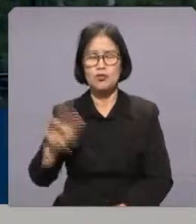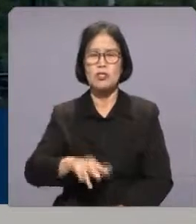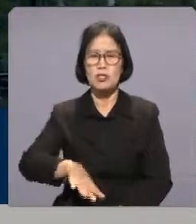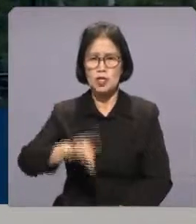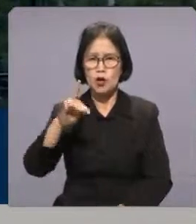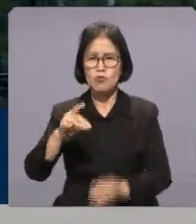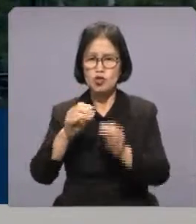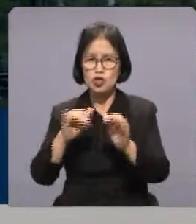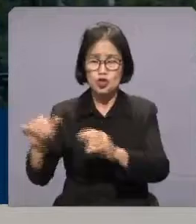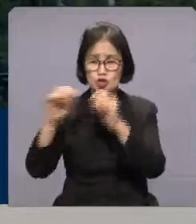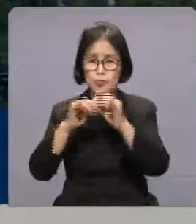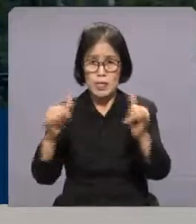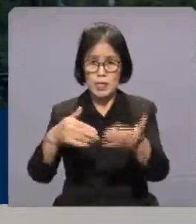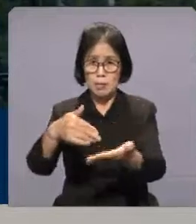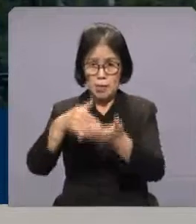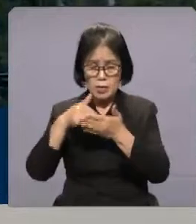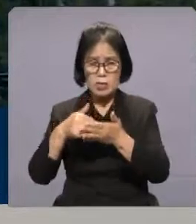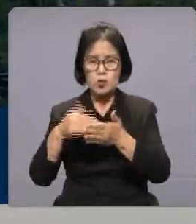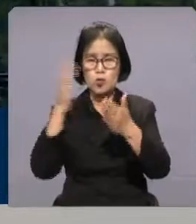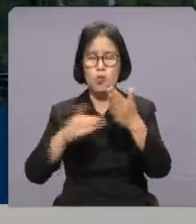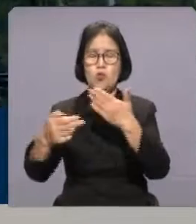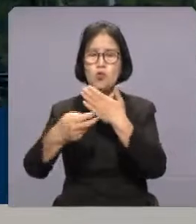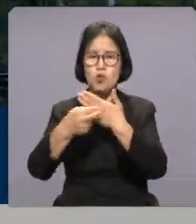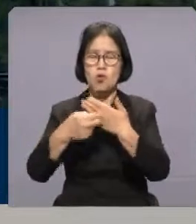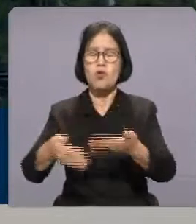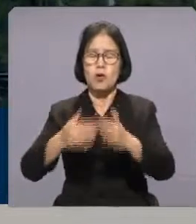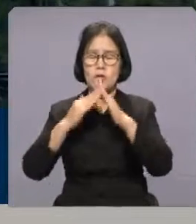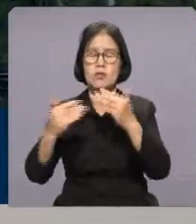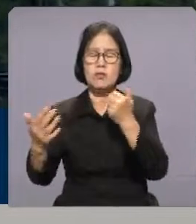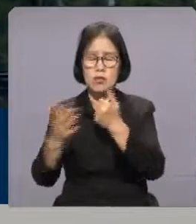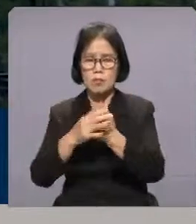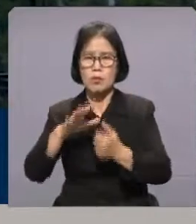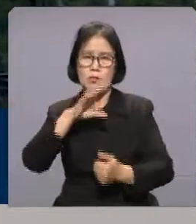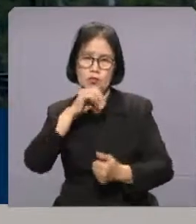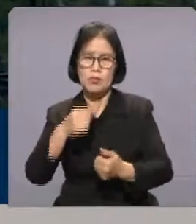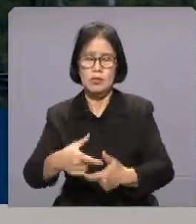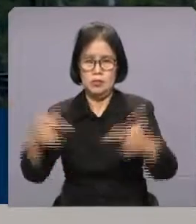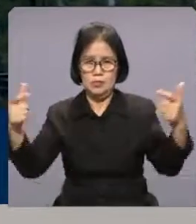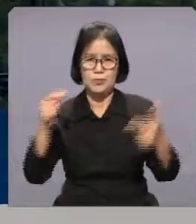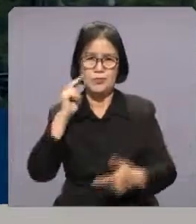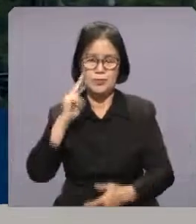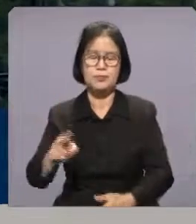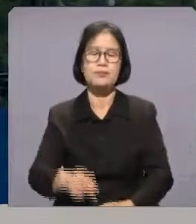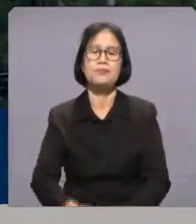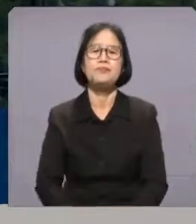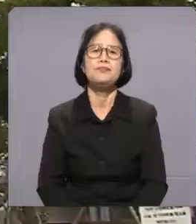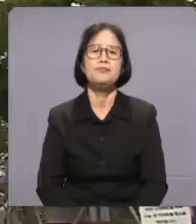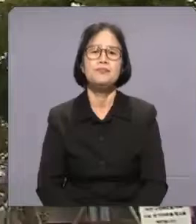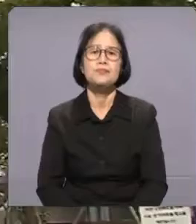처음 주민발휘 조례로 설립된 공공병원인만큼 반발이 거셉니다 권현기자입니다